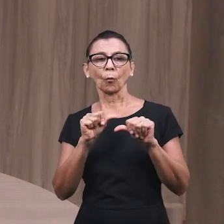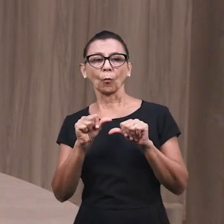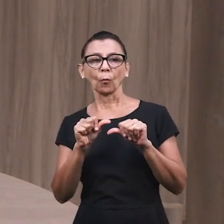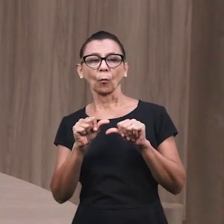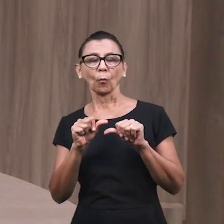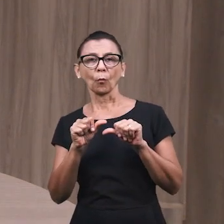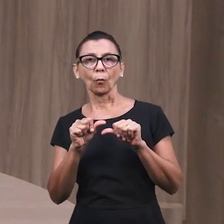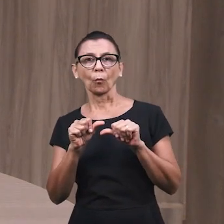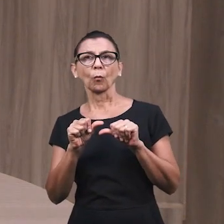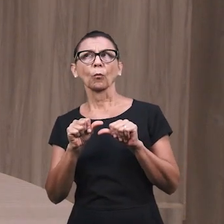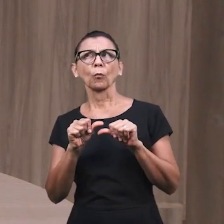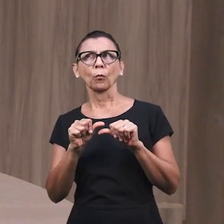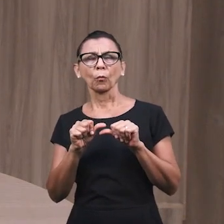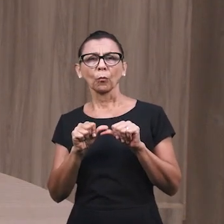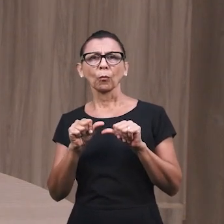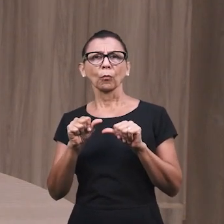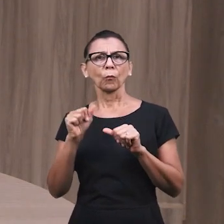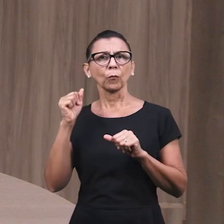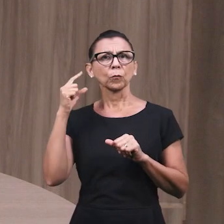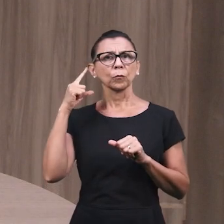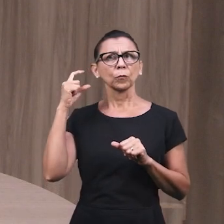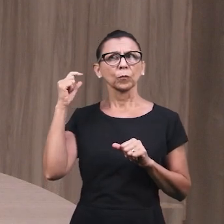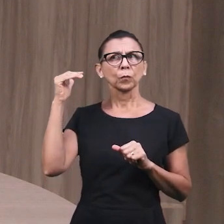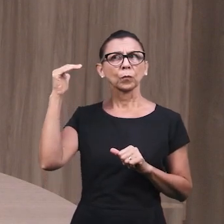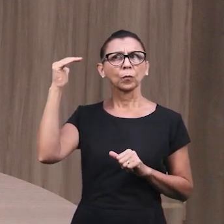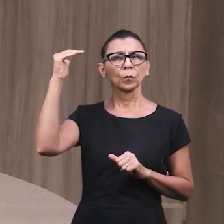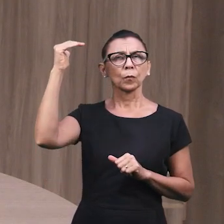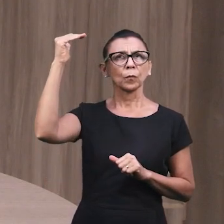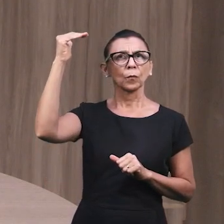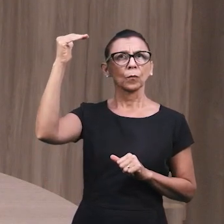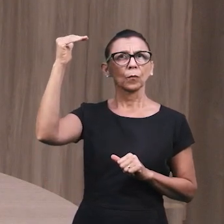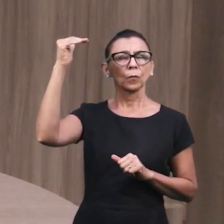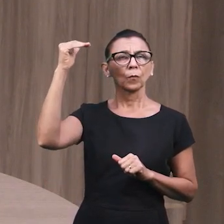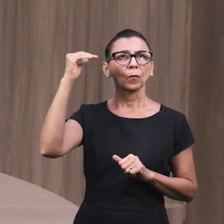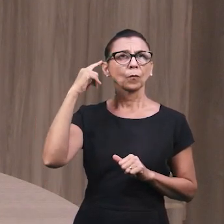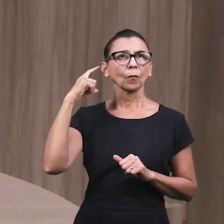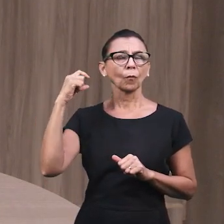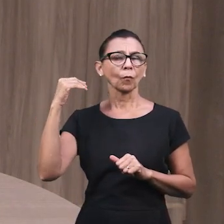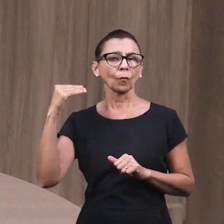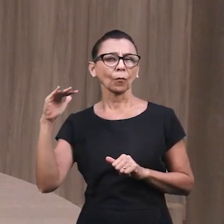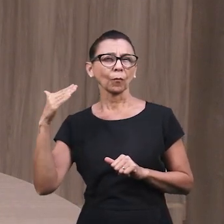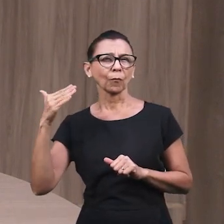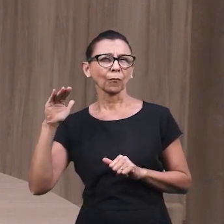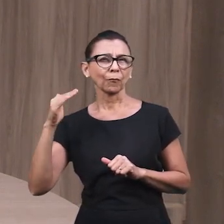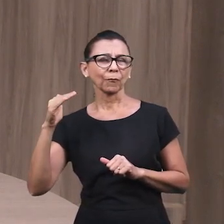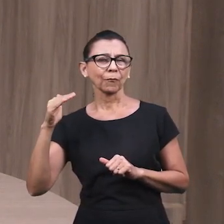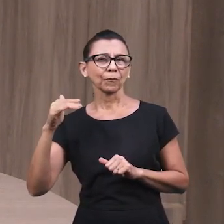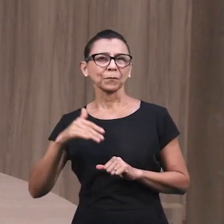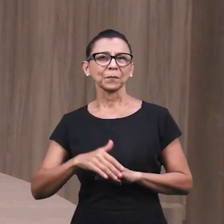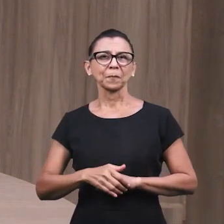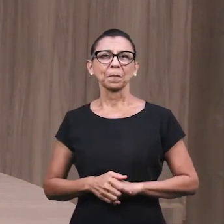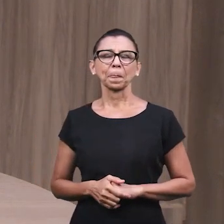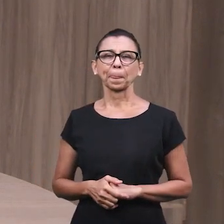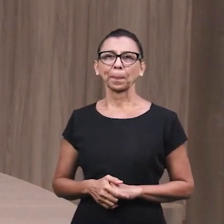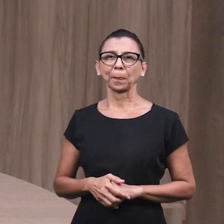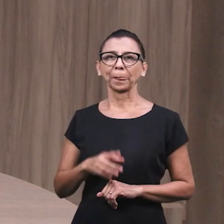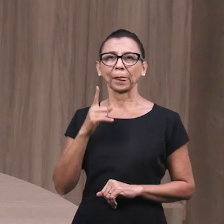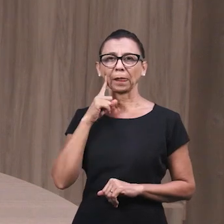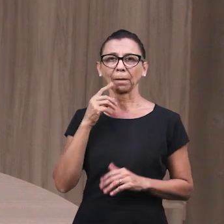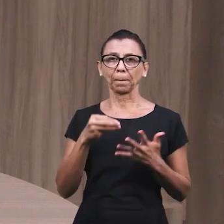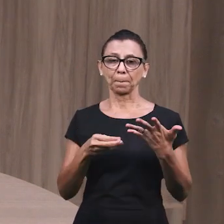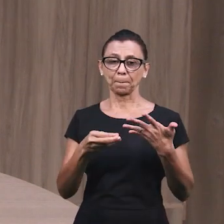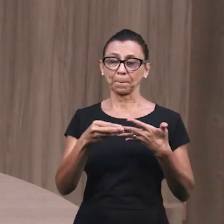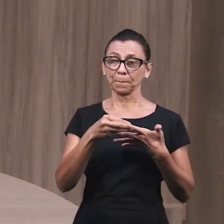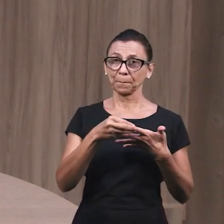la tonalité d'une note sans changer son nom. Il sert à augmenter ou abaisser est la